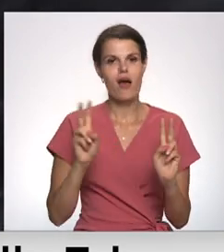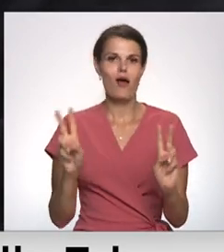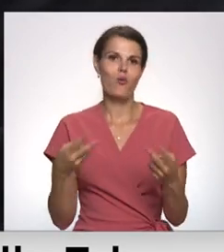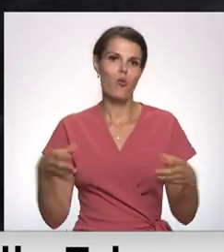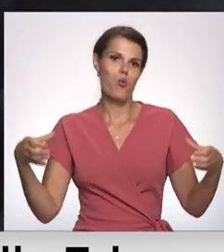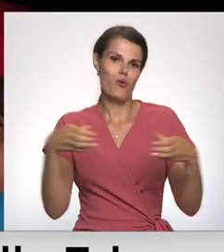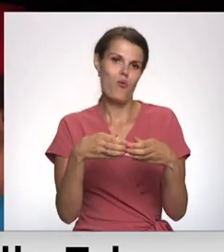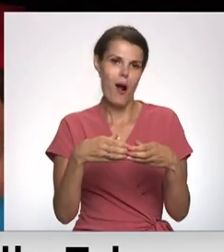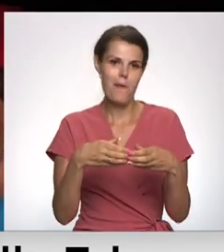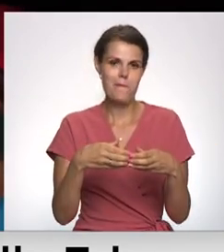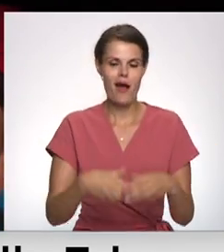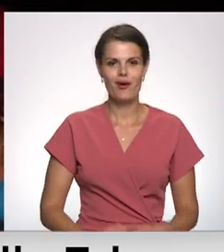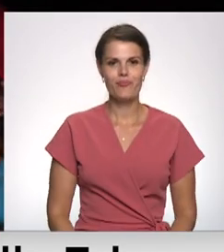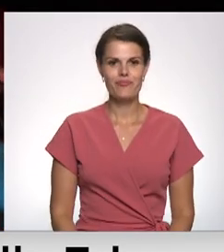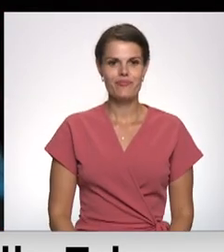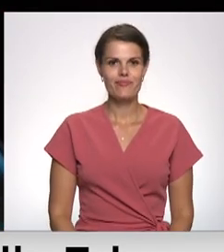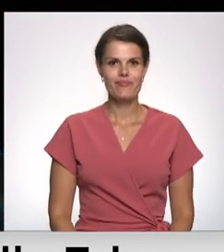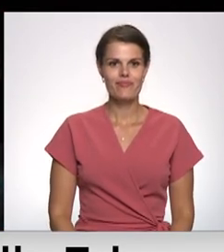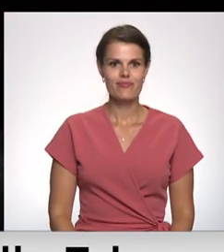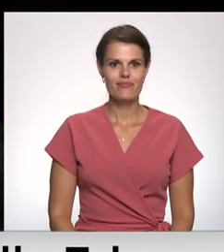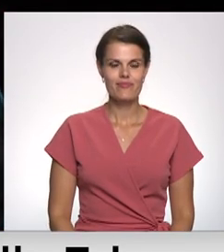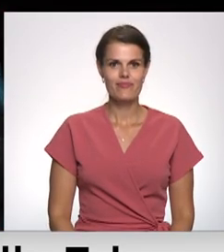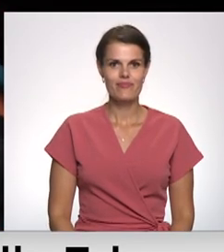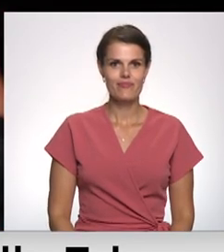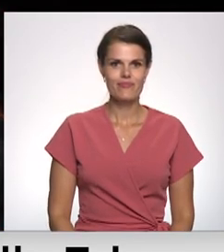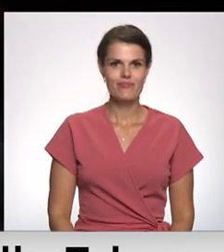klubiņu savai pilsētai. Sanita Liepiņa, Terēze Matisone, TV9 Pakalni.